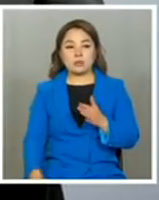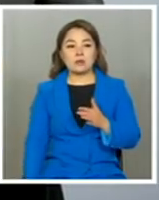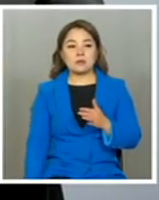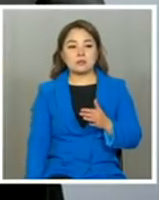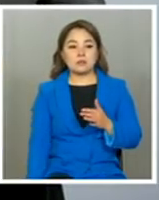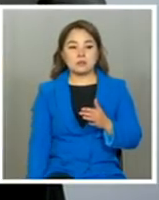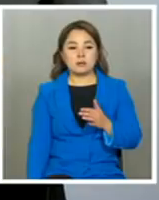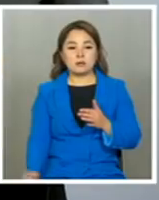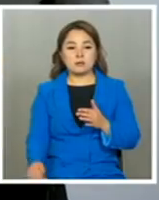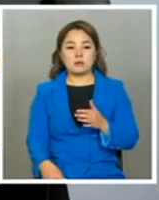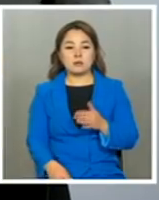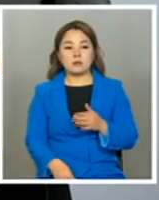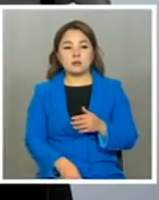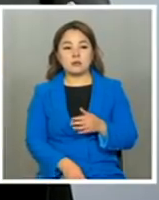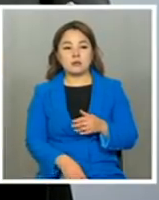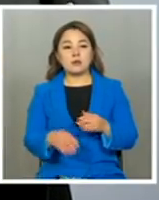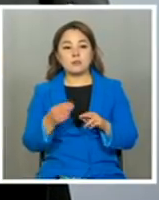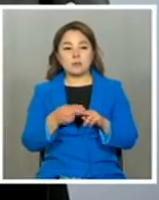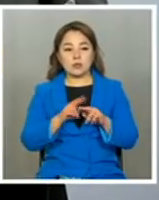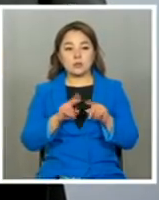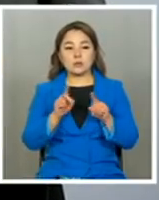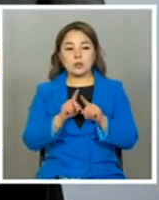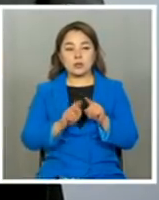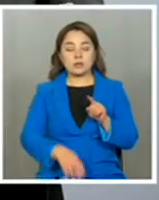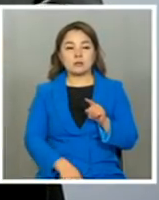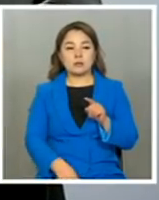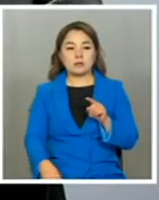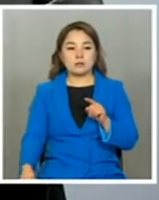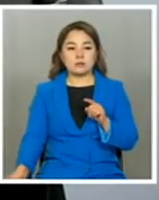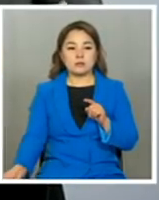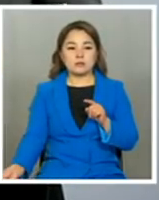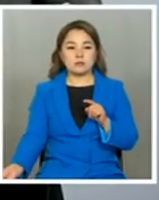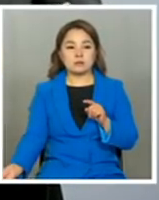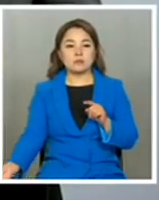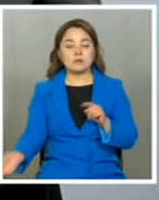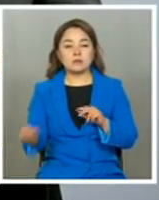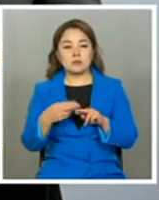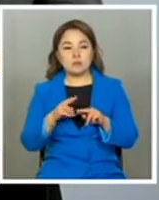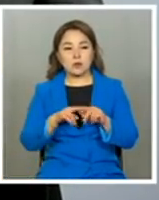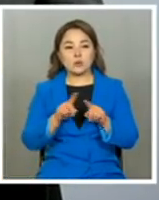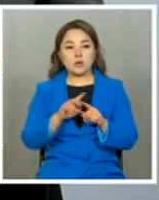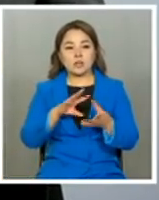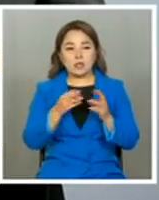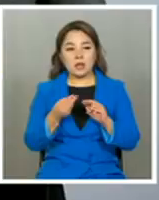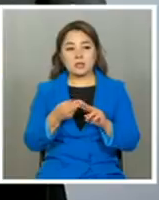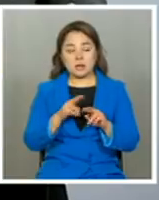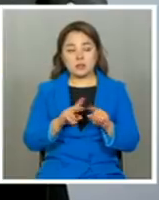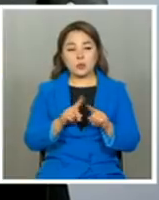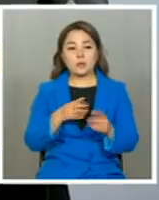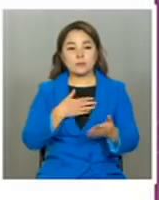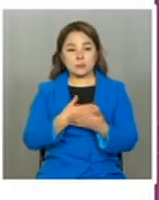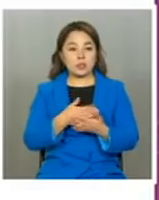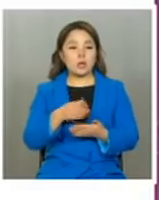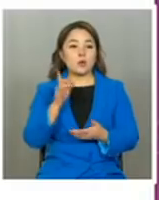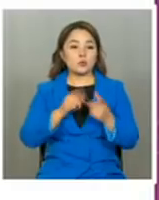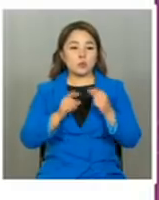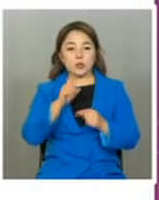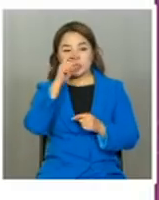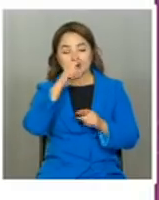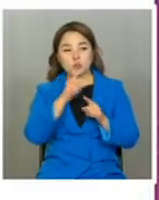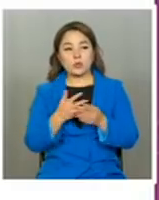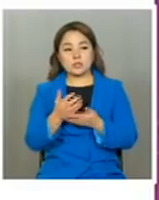етте анаэробты тыныс алу үдерісі жүреді. Ал анаэробты тыныс алу үдерісінің нәтижесінде бұлшық етте сүт қышқылдары жиналады